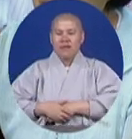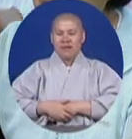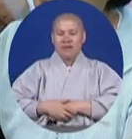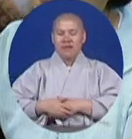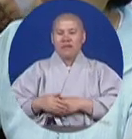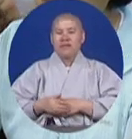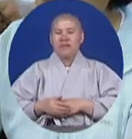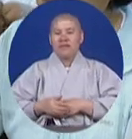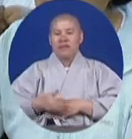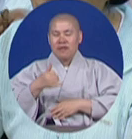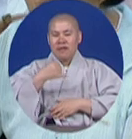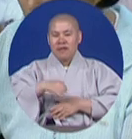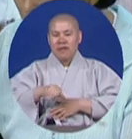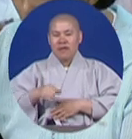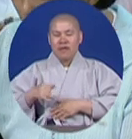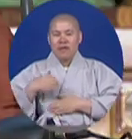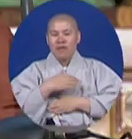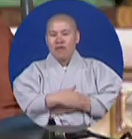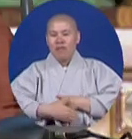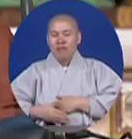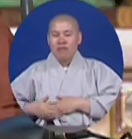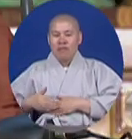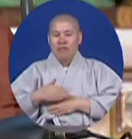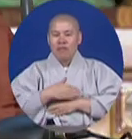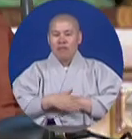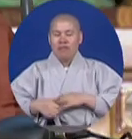그 아이가 몸에 장애가 와가지고